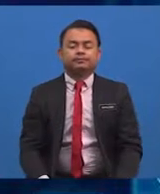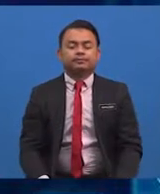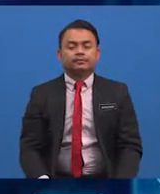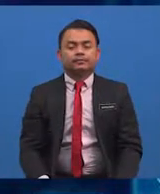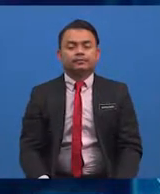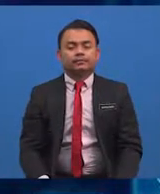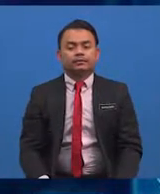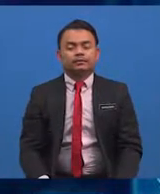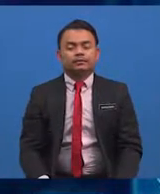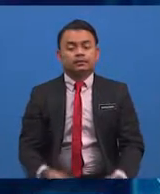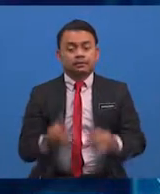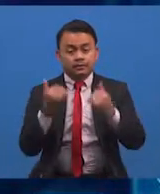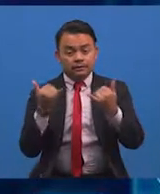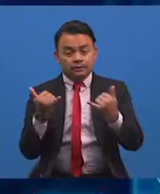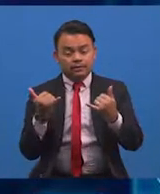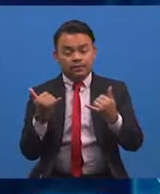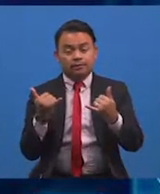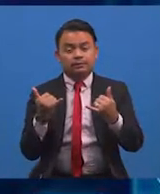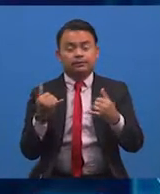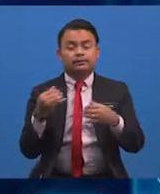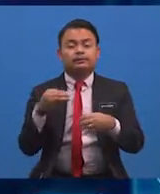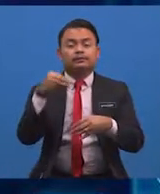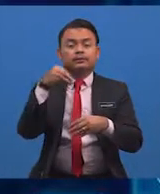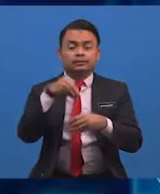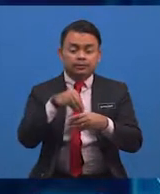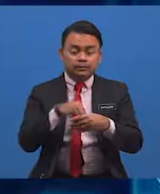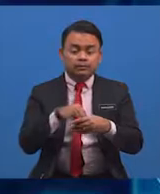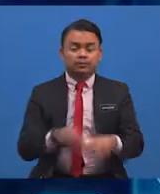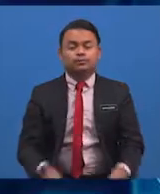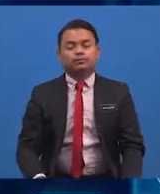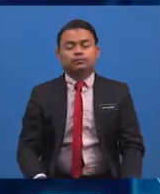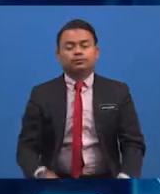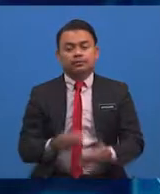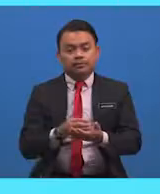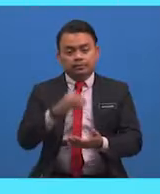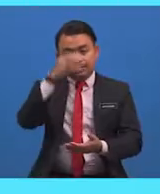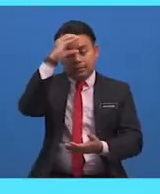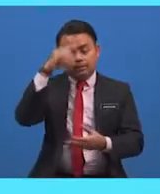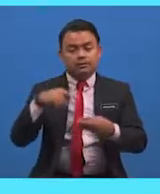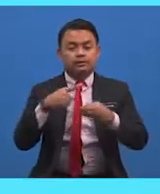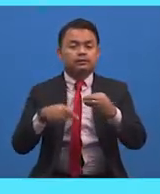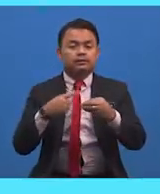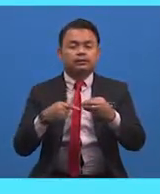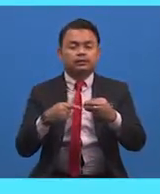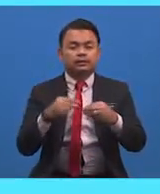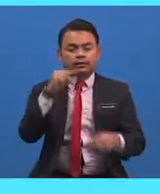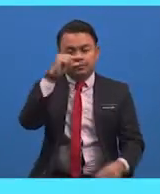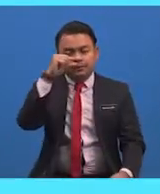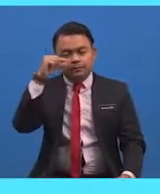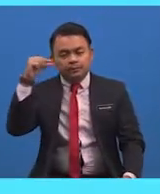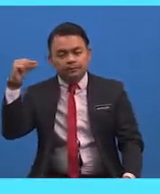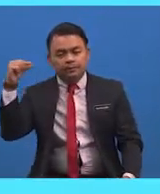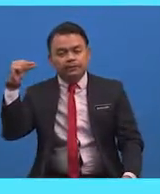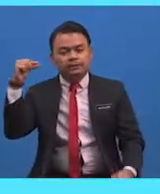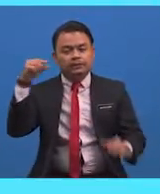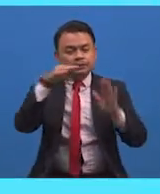Selanjutnya, dalam tajuk perubahan iklim ini, mari kita pelajari pula berkenaan dengan penipisan lapisan ozon.